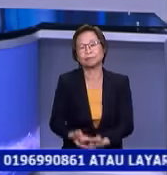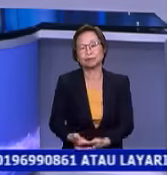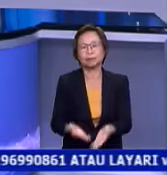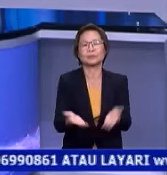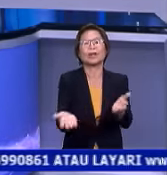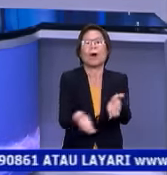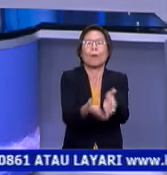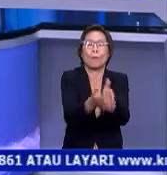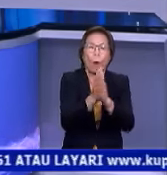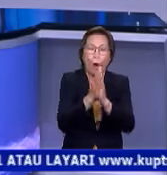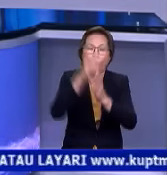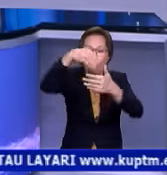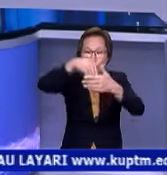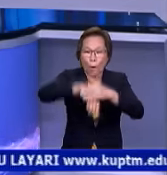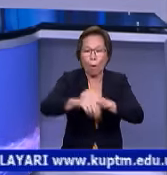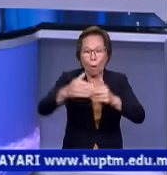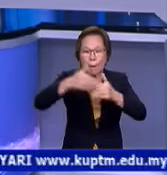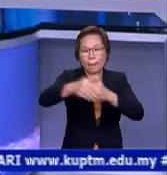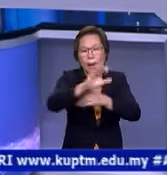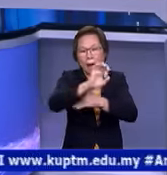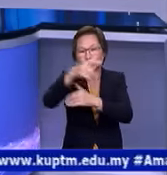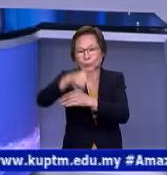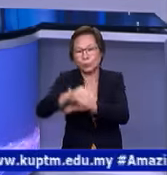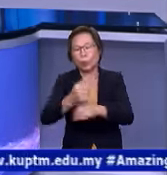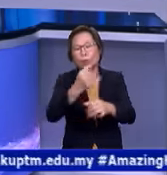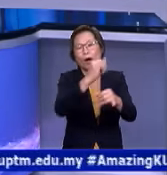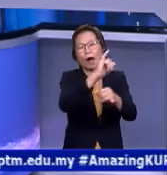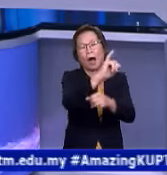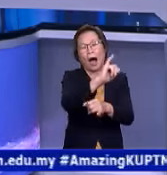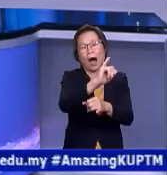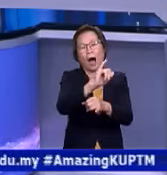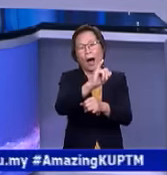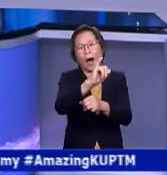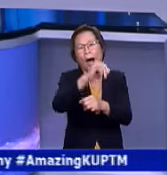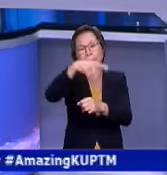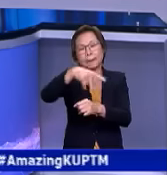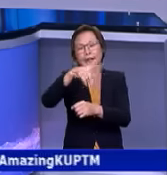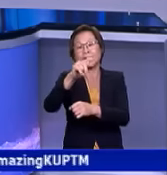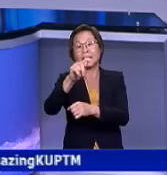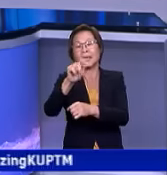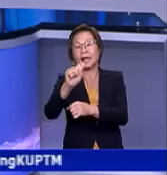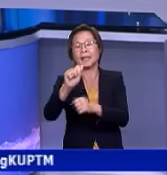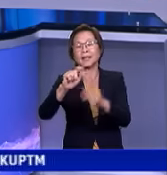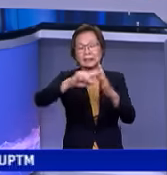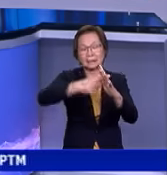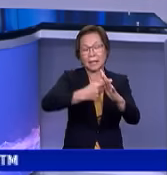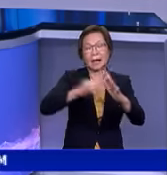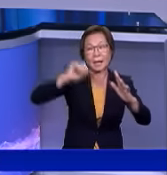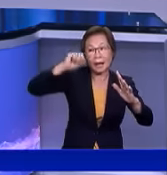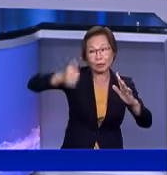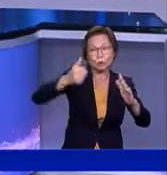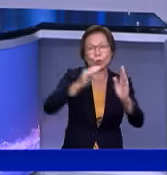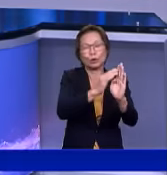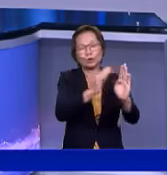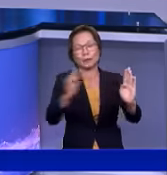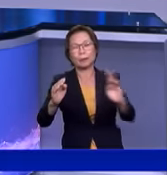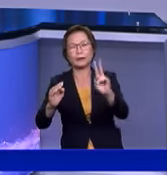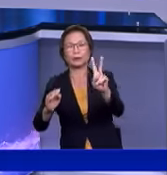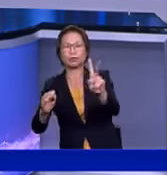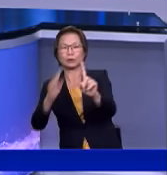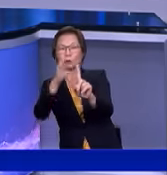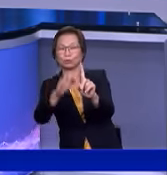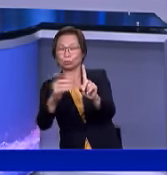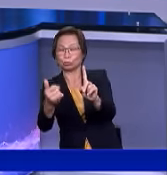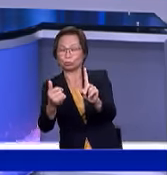Permohonan kemasukan pelajar lepasan SPM ke Institusi Pengajian Tinggi Awam dibuka semula mulai esok sehingga 21 Jun.